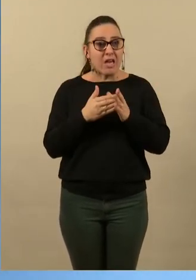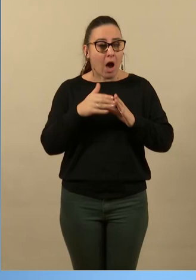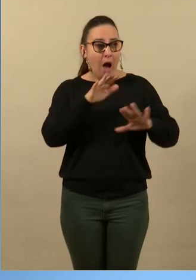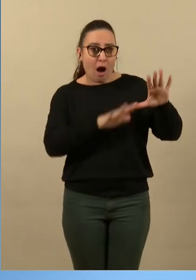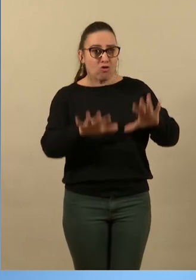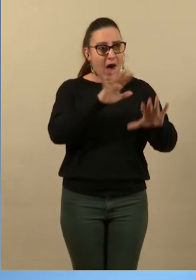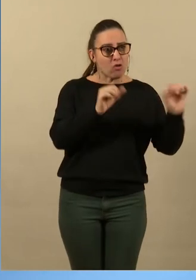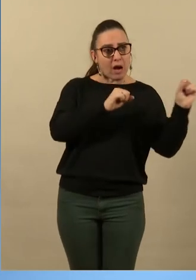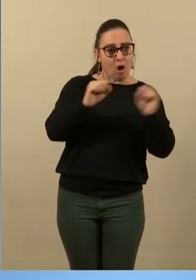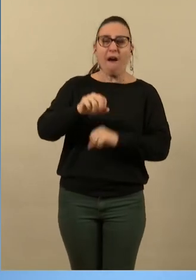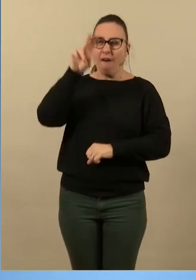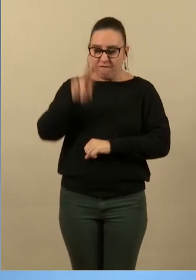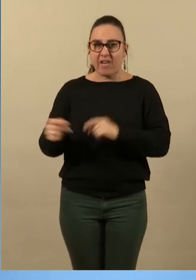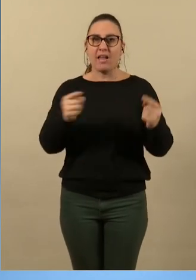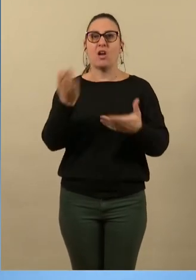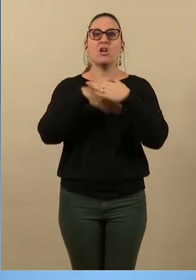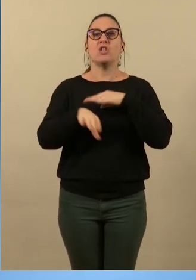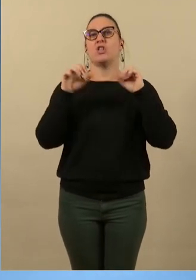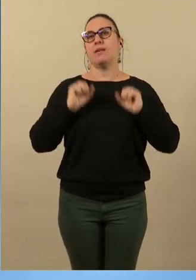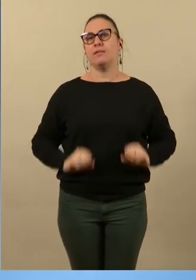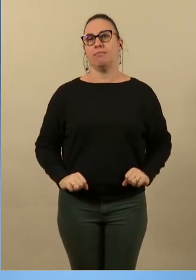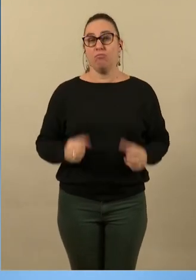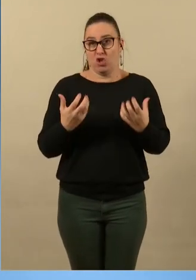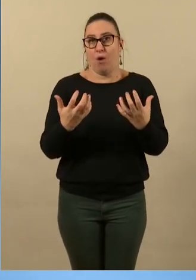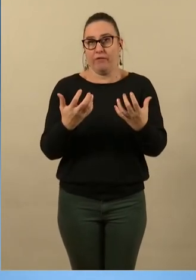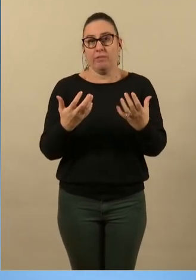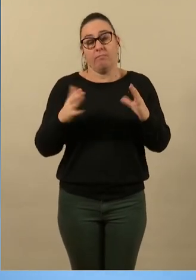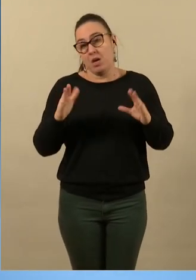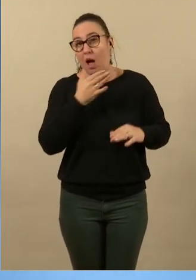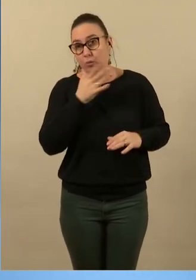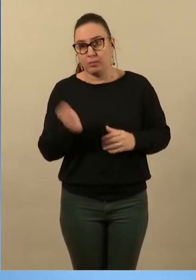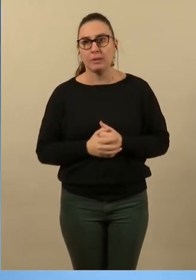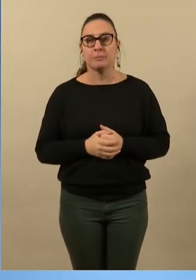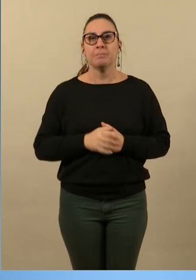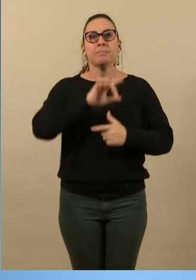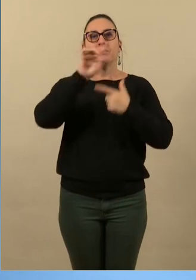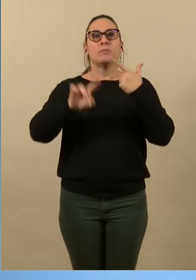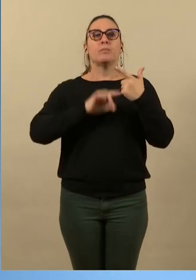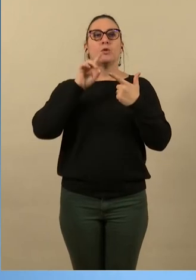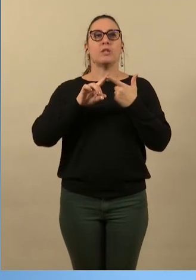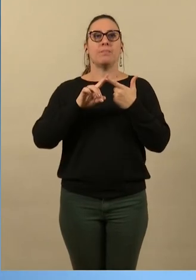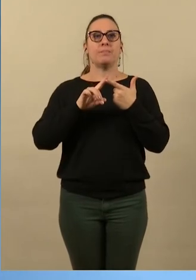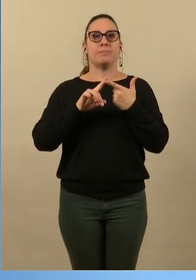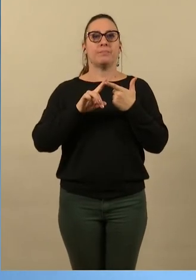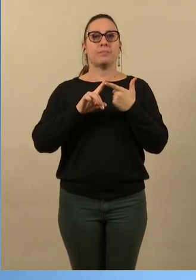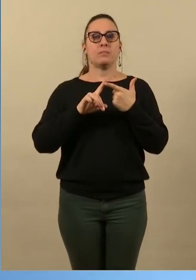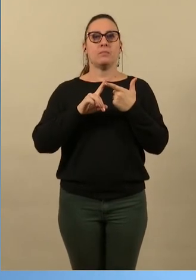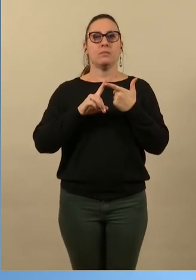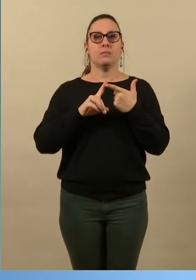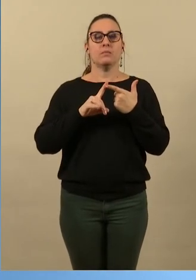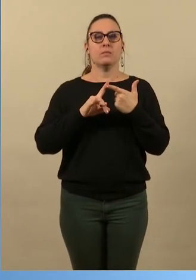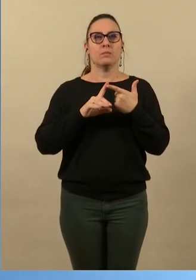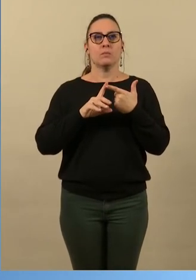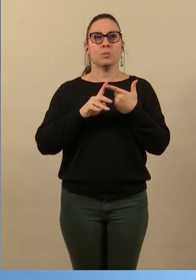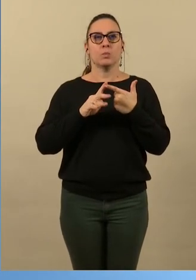qu'on arriverait à à avoir un vrai débat au Parlement et ce que je souhaiterait euh 2è élément euh 2è élément